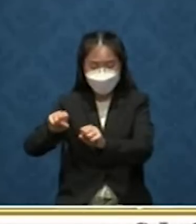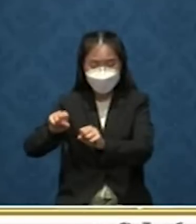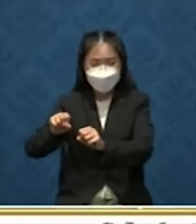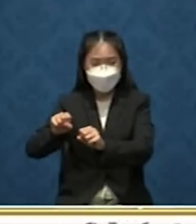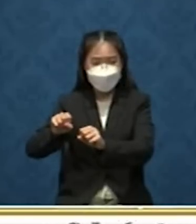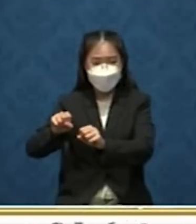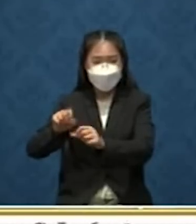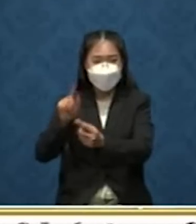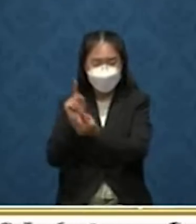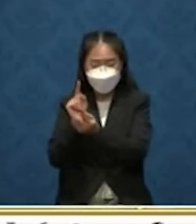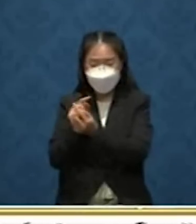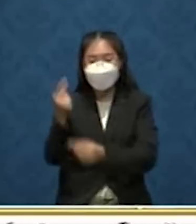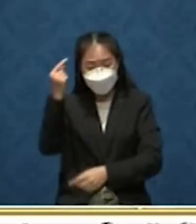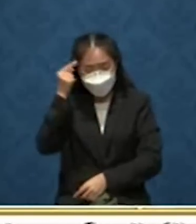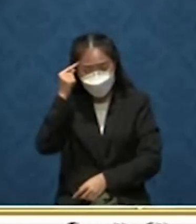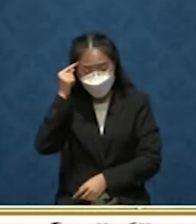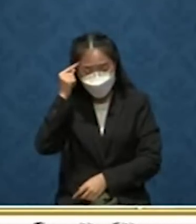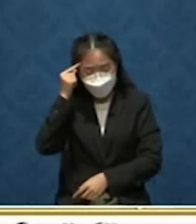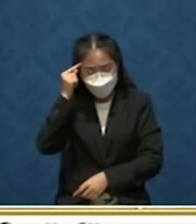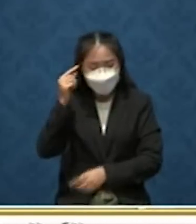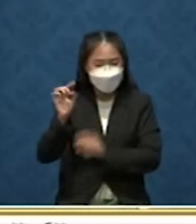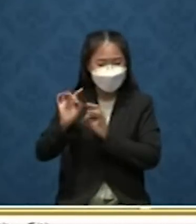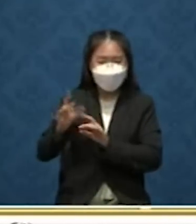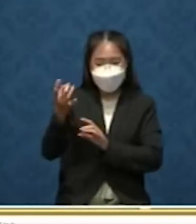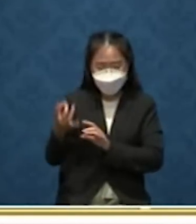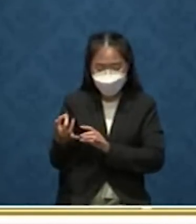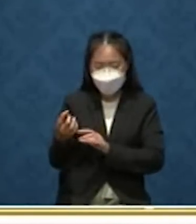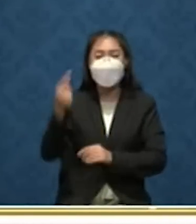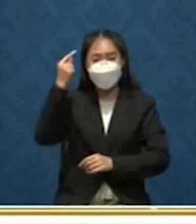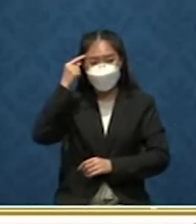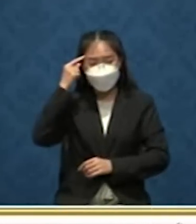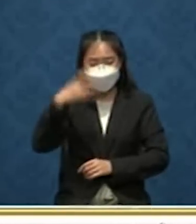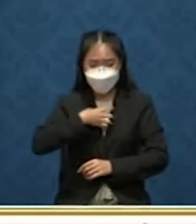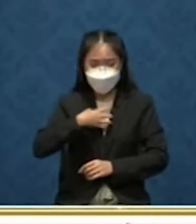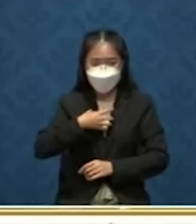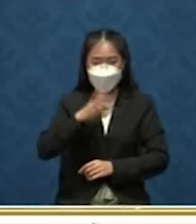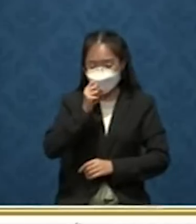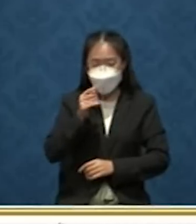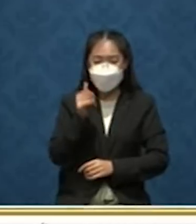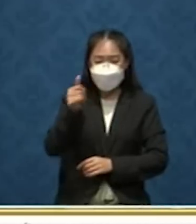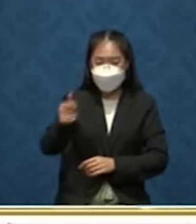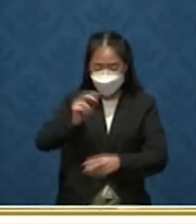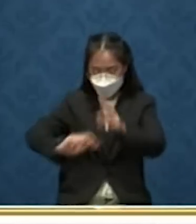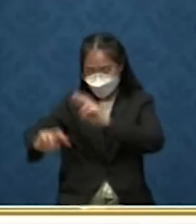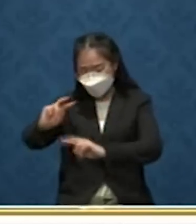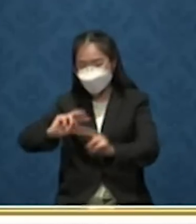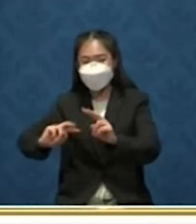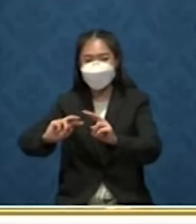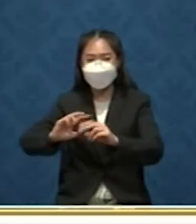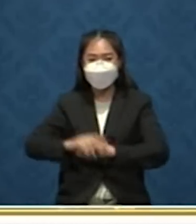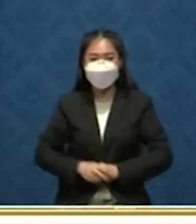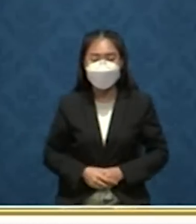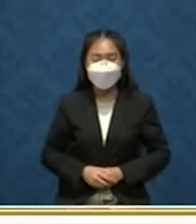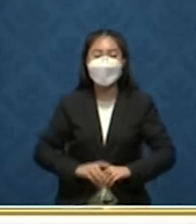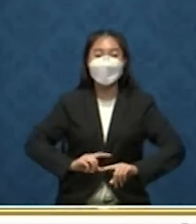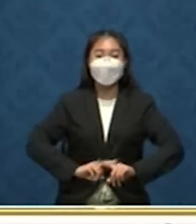อะไรรู้ว่าเสียง แต่ก็ยัต้องขอลองนี่คือสิงทเขาทำครับแต่ตัว